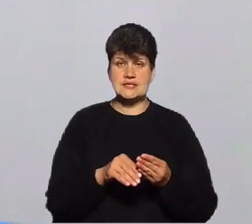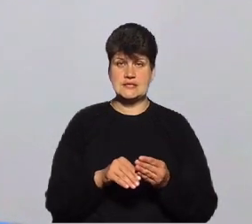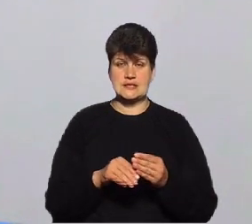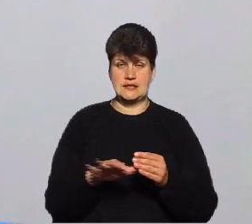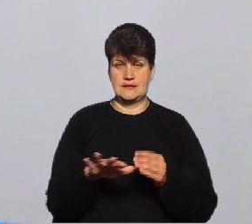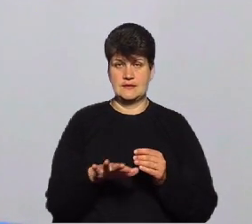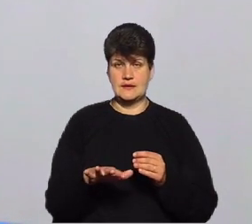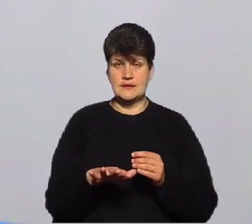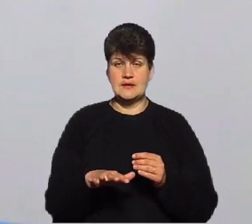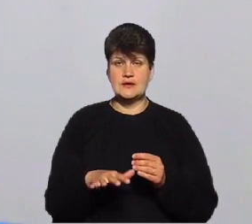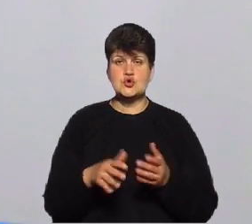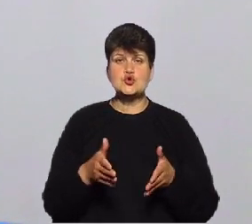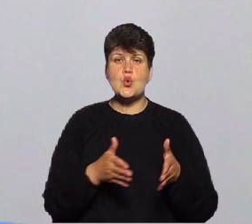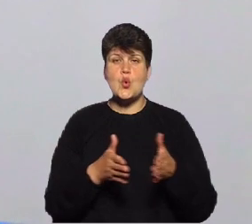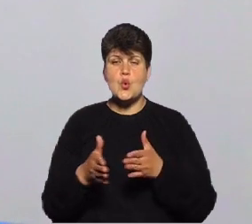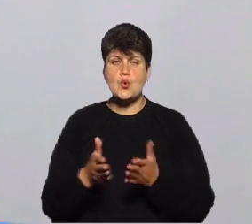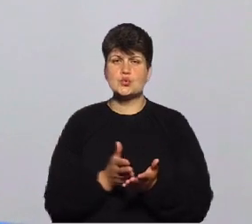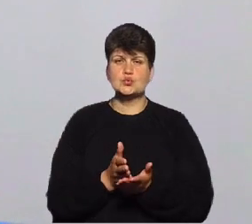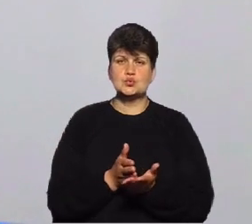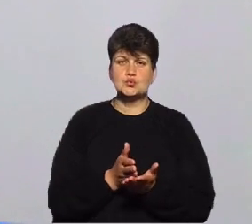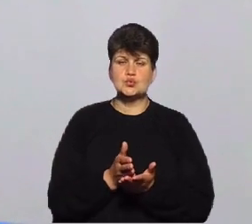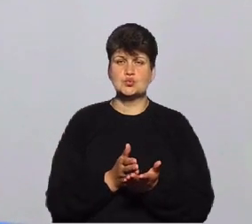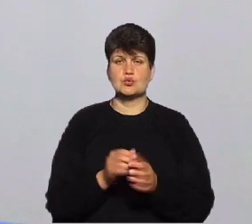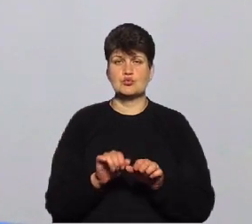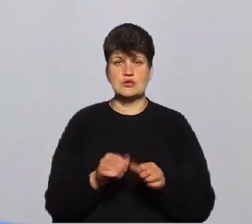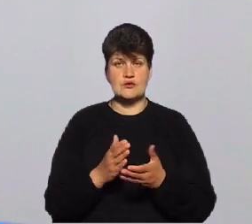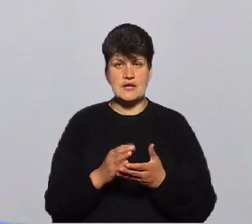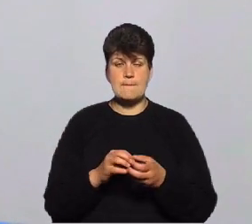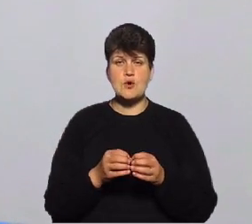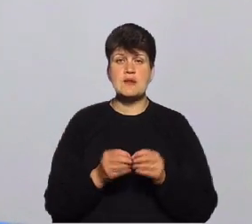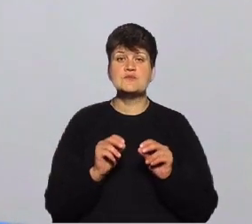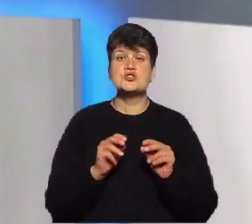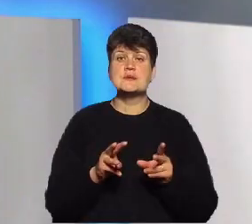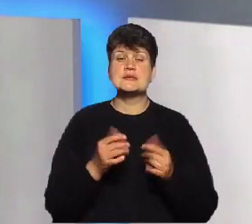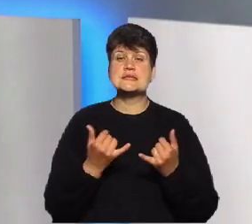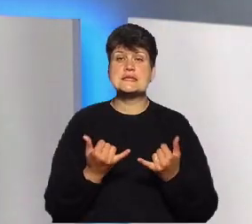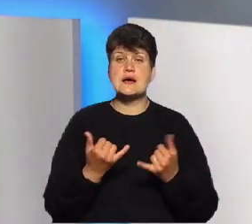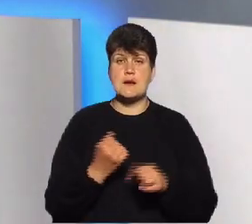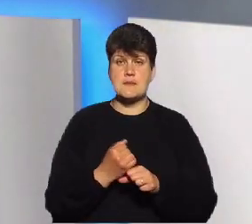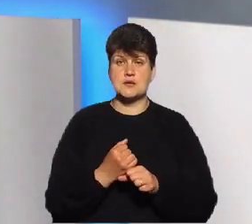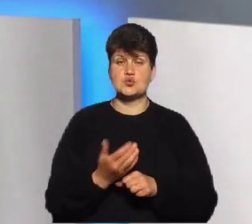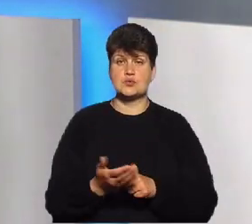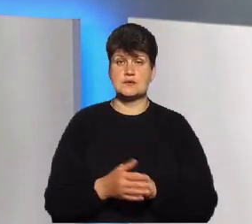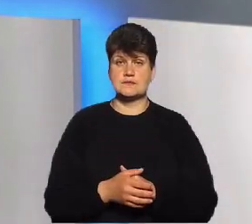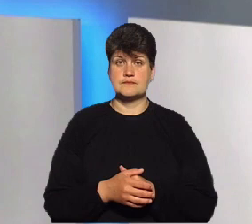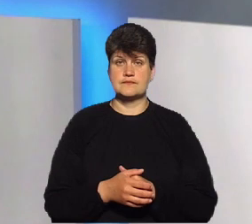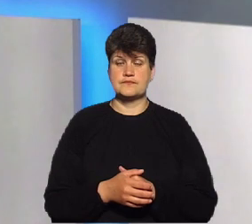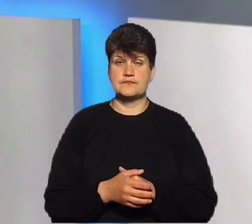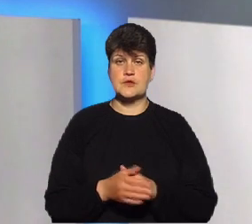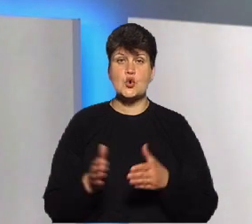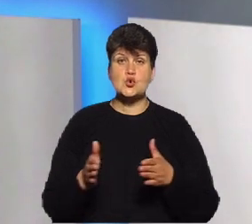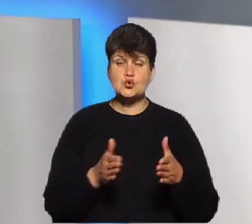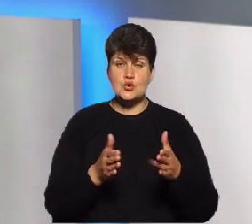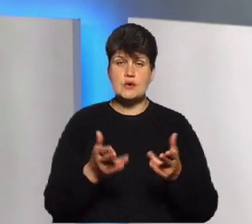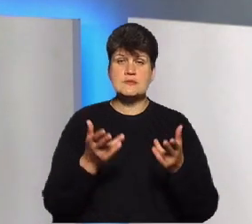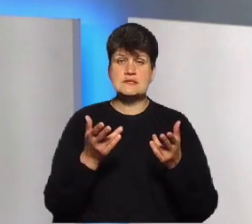з дорогами, з інфраструктурою, можливо, є якісь проблеми, з чим от зараз працюєте, такими найгостріше? Ні, ну з дорогами, звичайно, що це